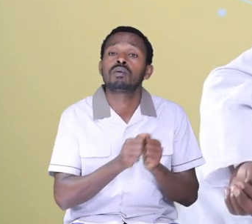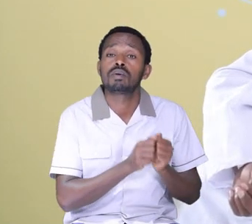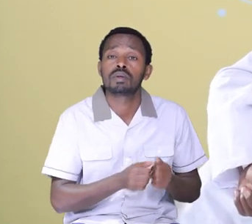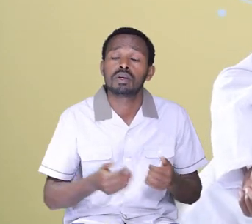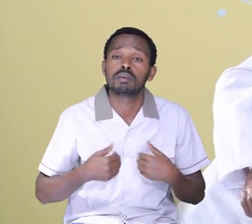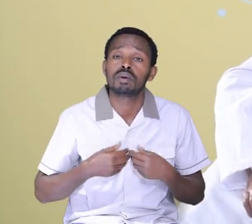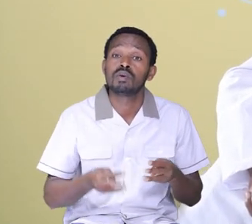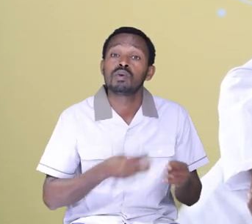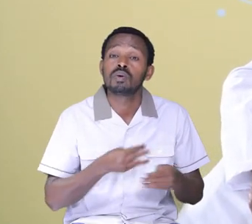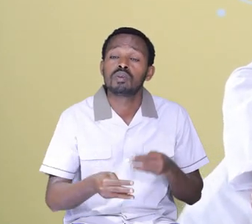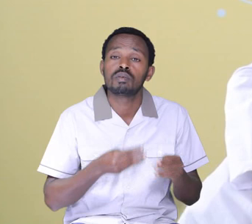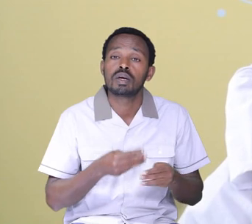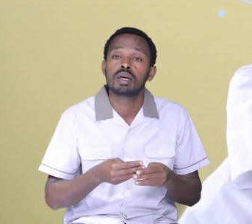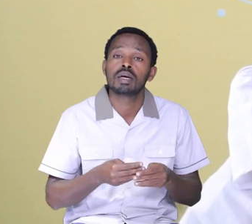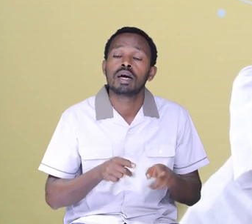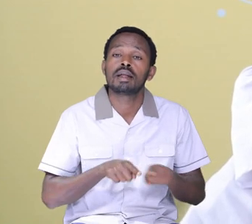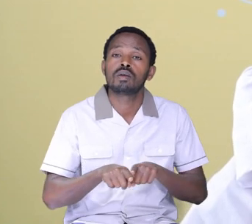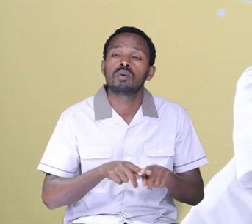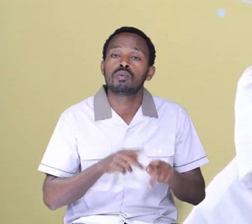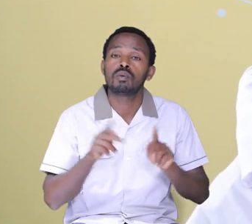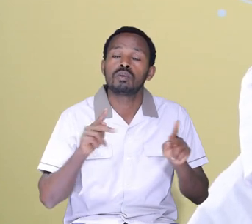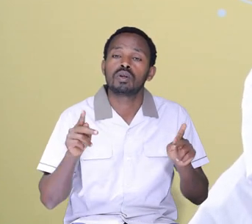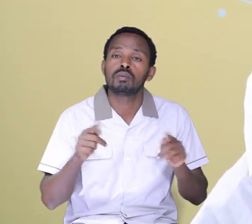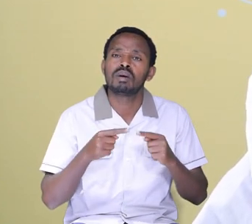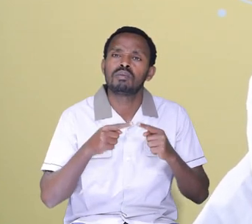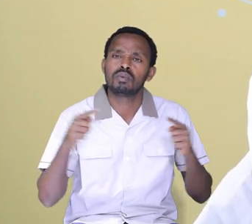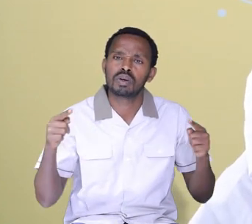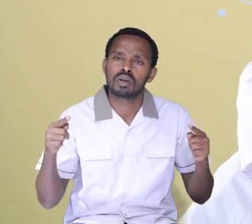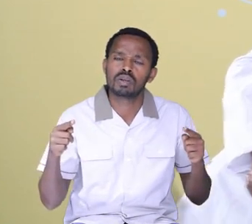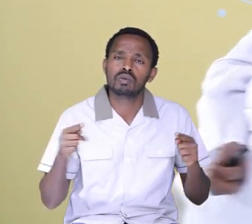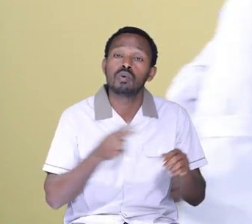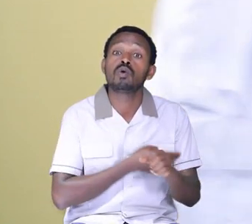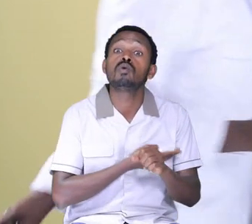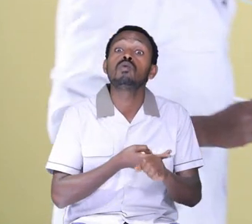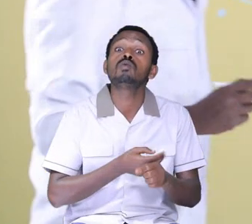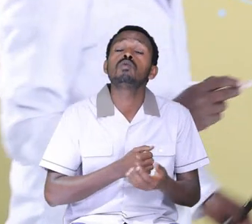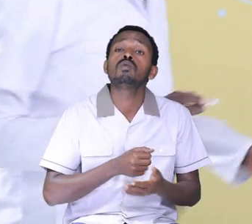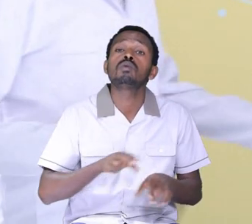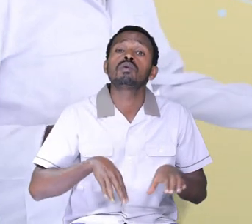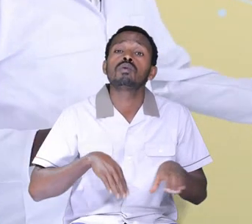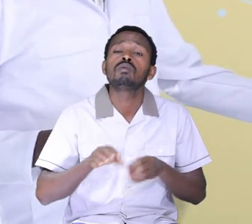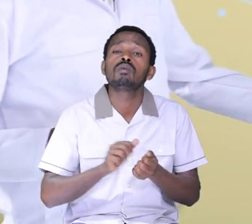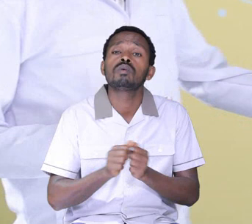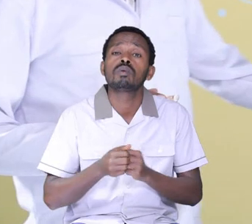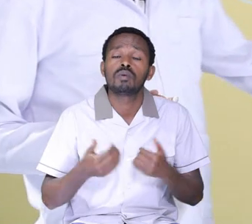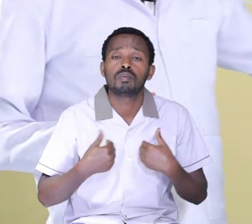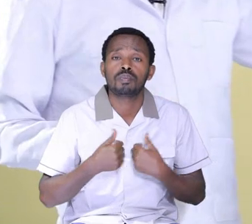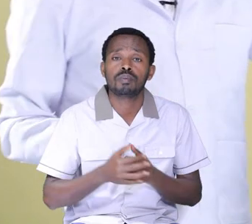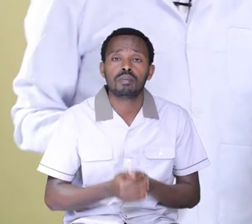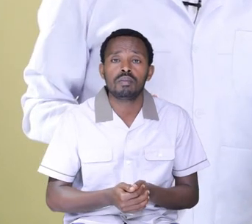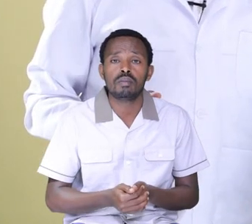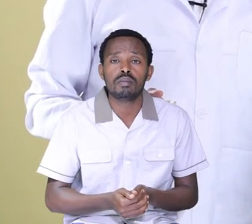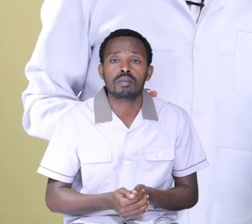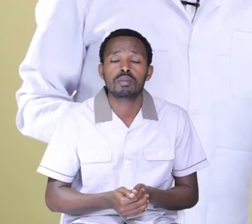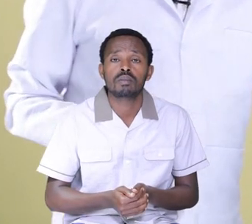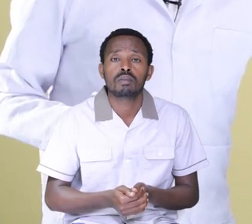makaanikaalaa hariiroo pirooporshinaalummaa fuggisoo humna sochooftuu wajjin qaba jechuudha. Hariiroo pirooporshinaalummaa